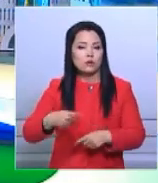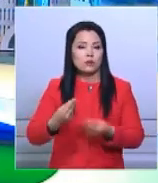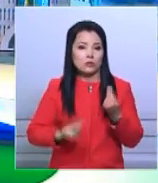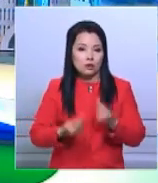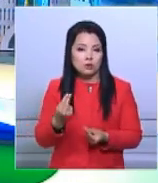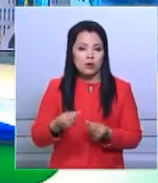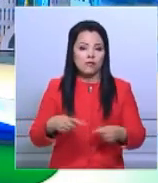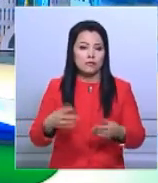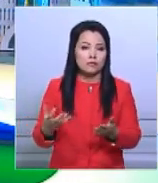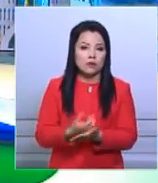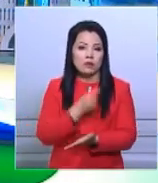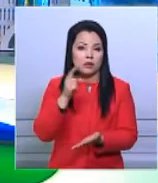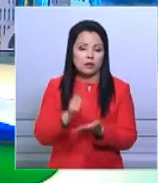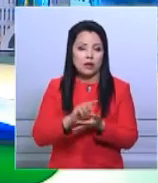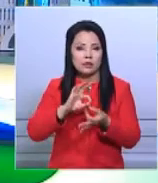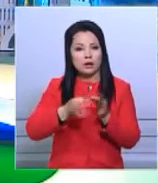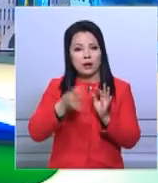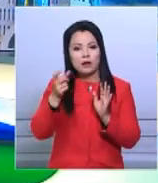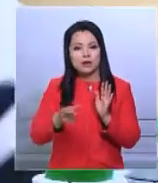Толығырақ тілшіміз баяндасын.